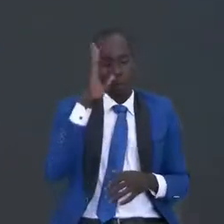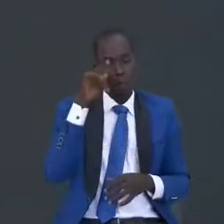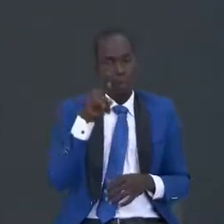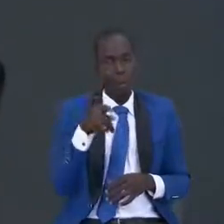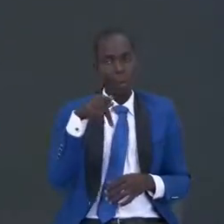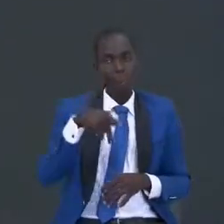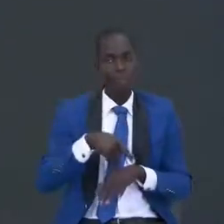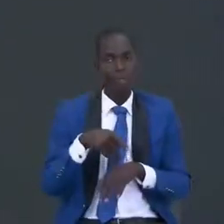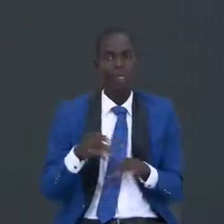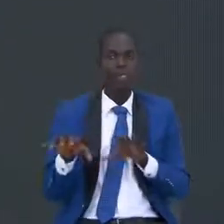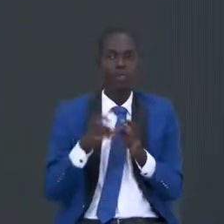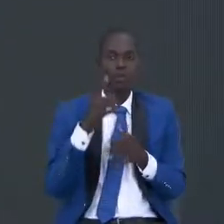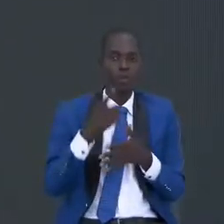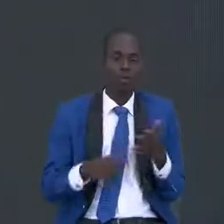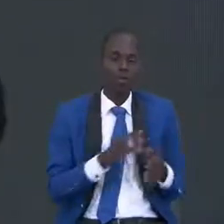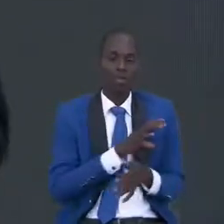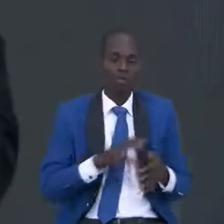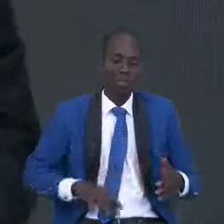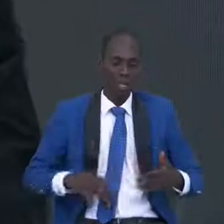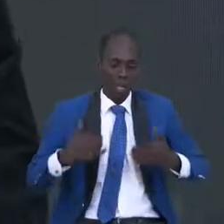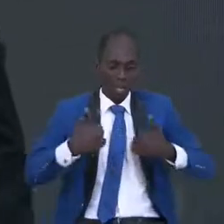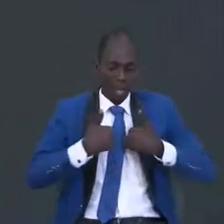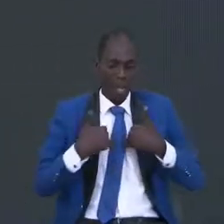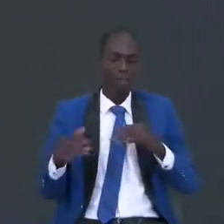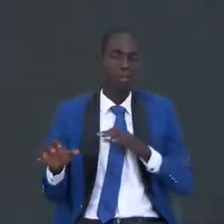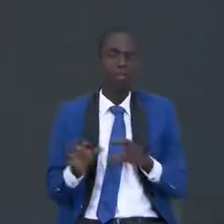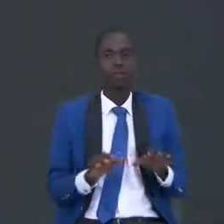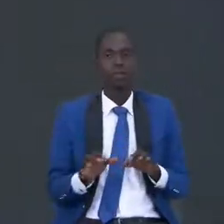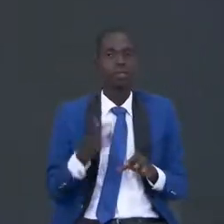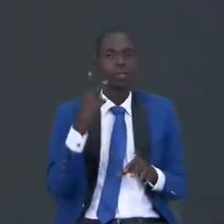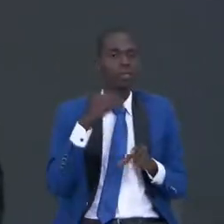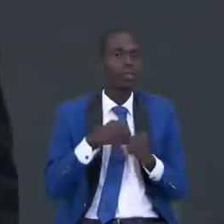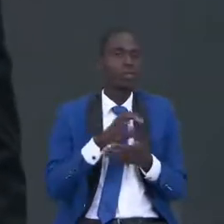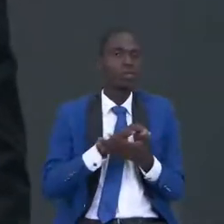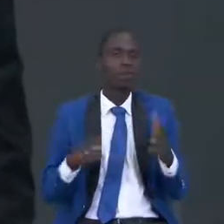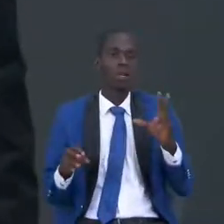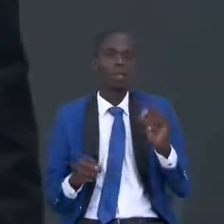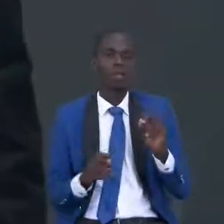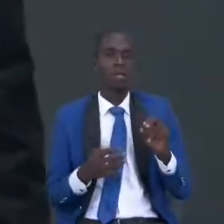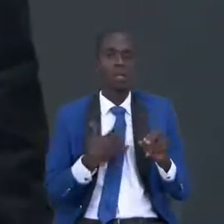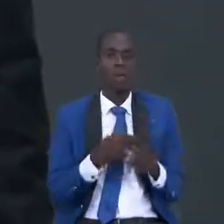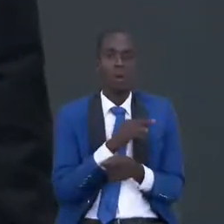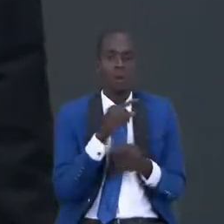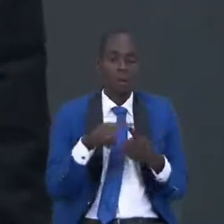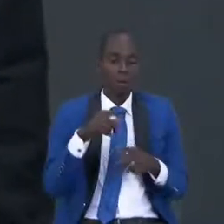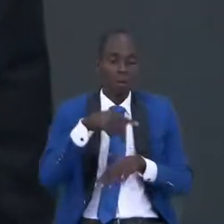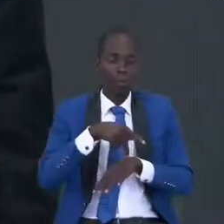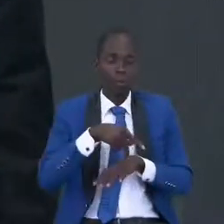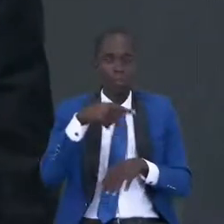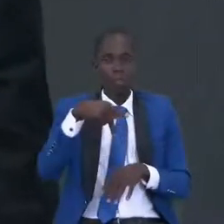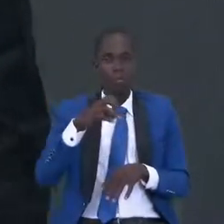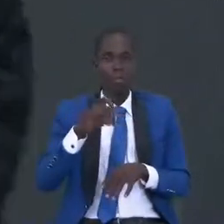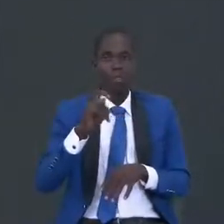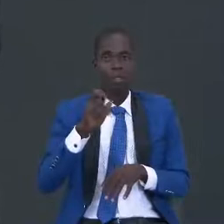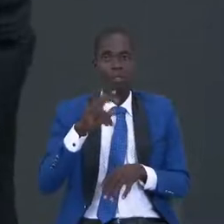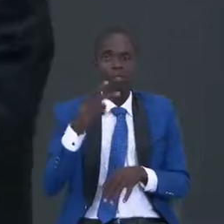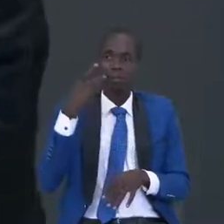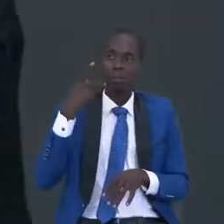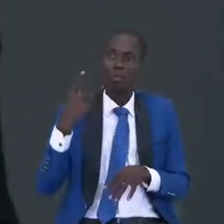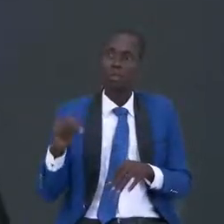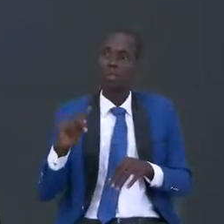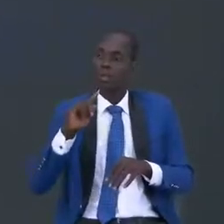fait. Voyez le verset 30. Mais voyant que le vent était fort.